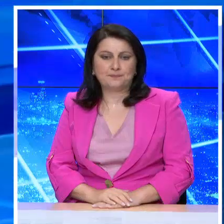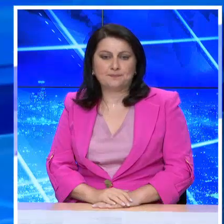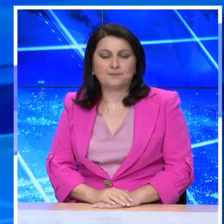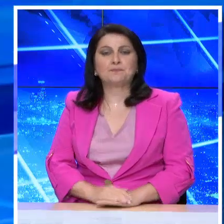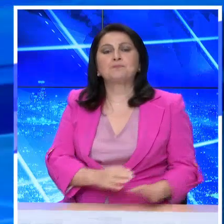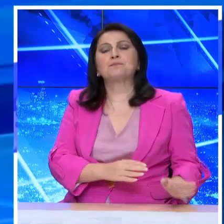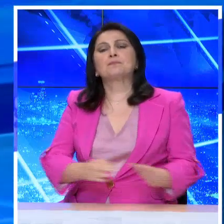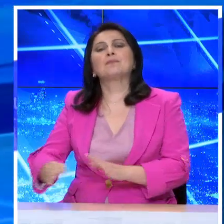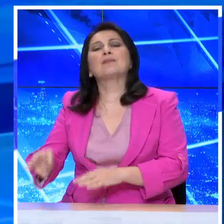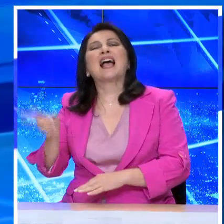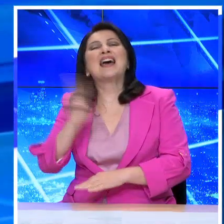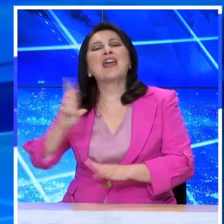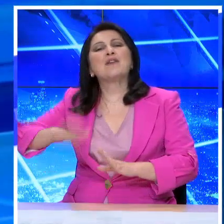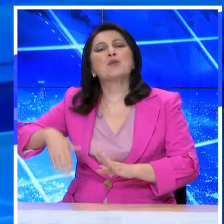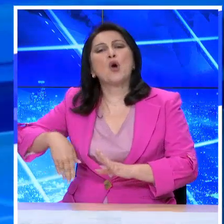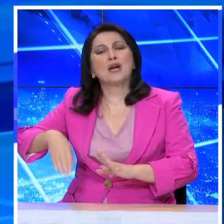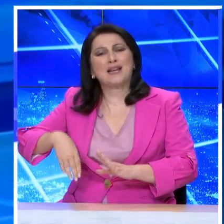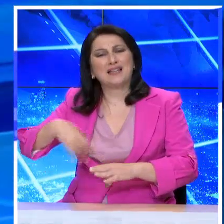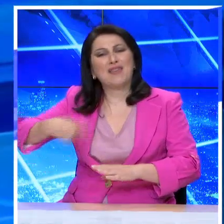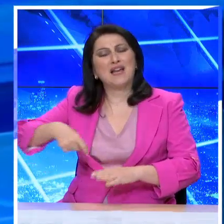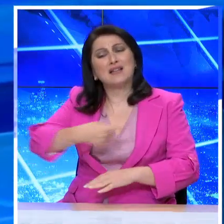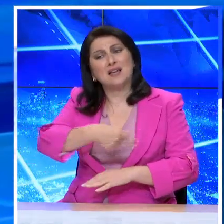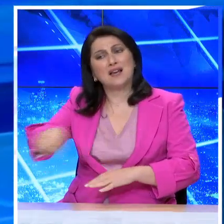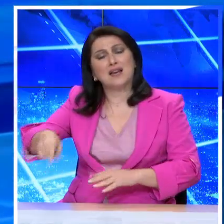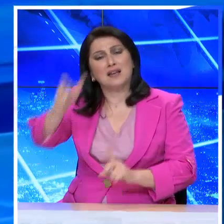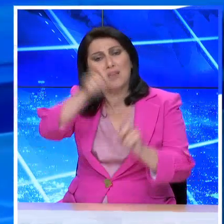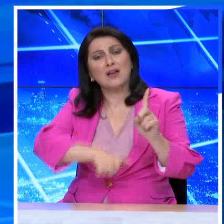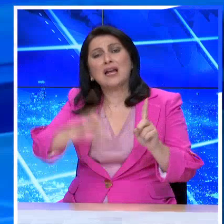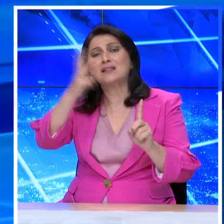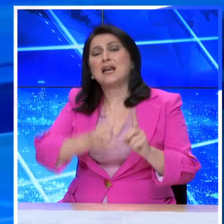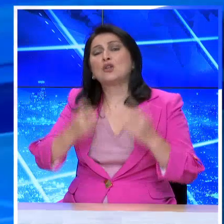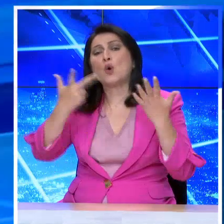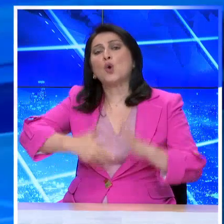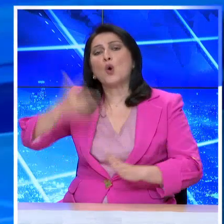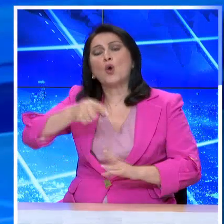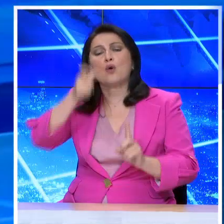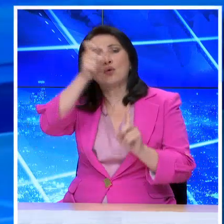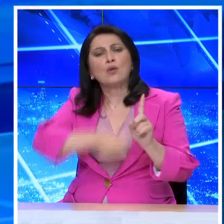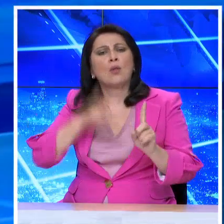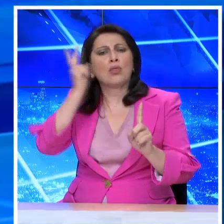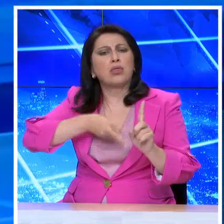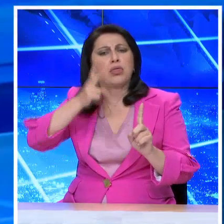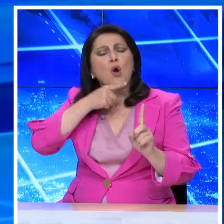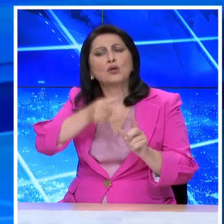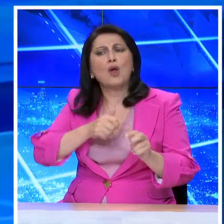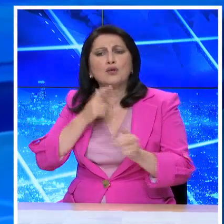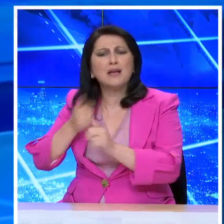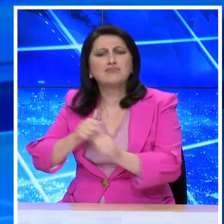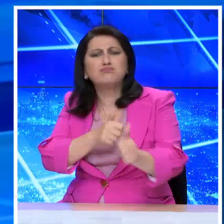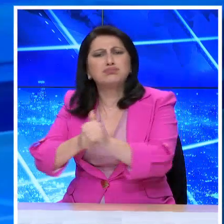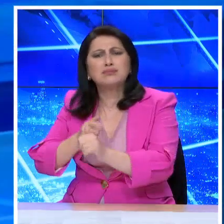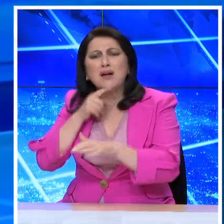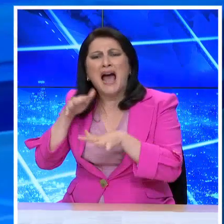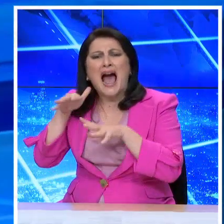Στα δικαστήρια Ρεθύμνου οδηγήθηκε το μεσημέρι για να απολογηθεί ο 38χρονος που κατηγορείται για την καταδίωξη και την επίθεση σε